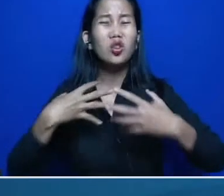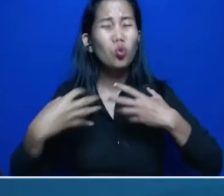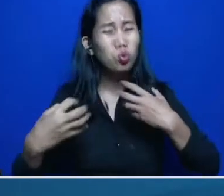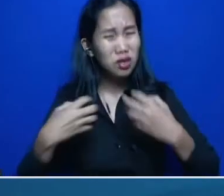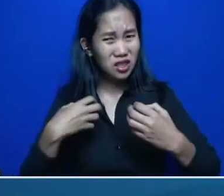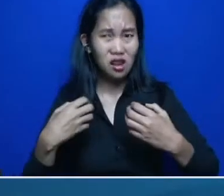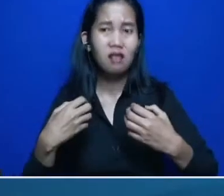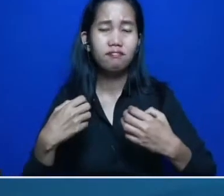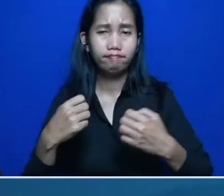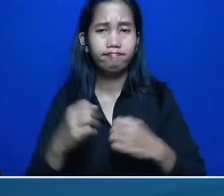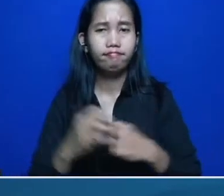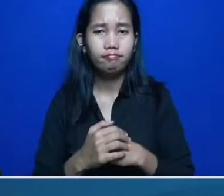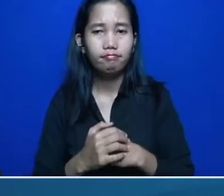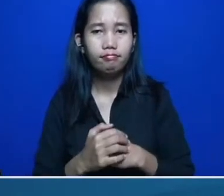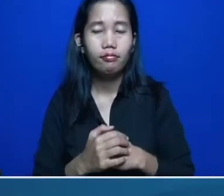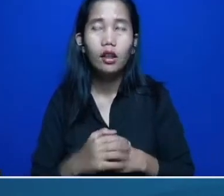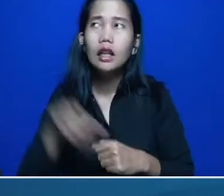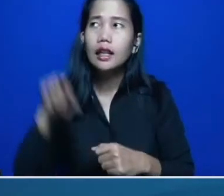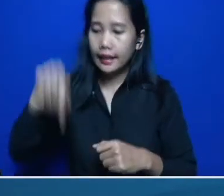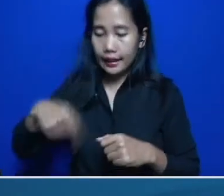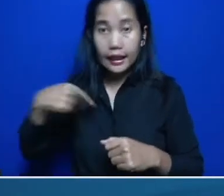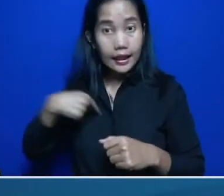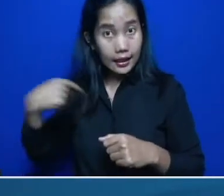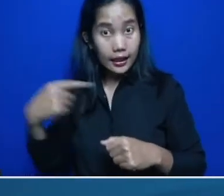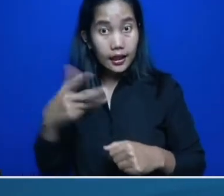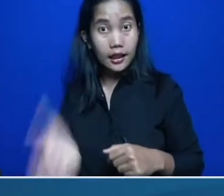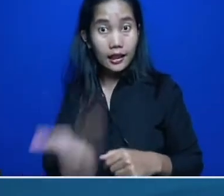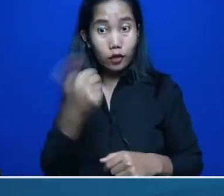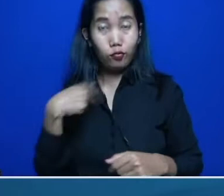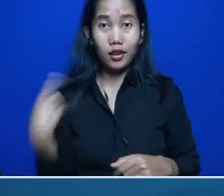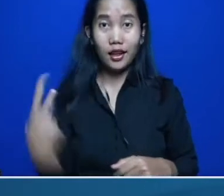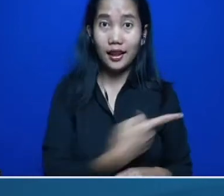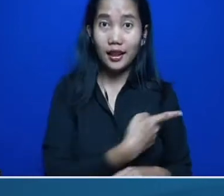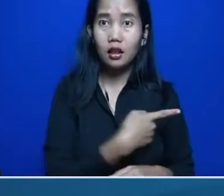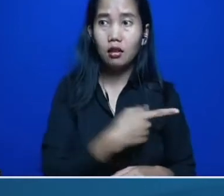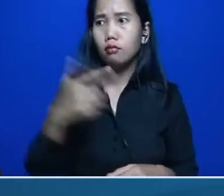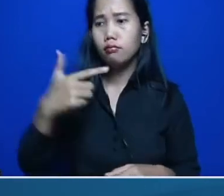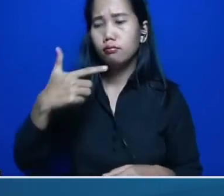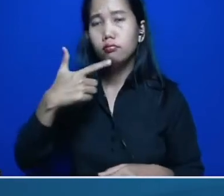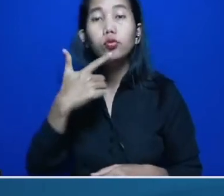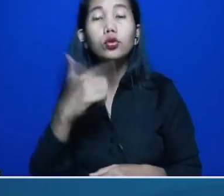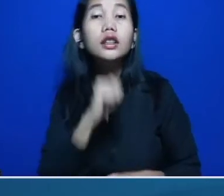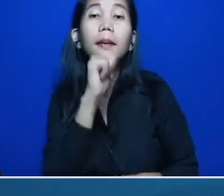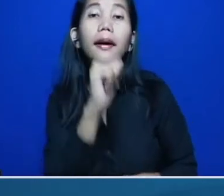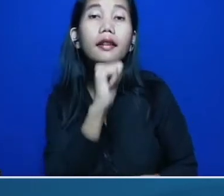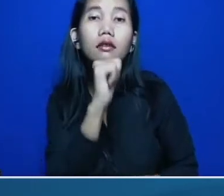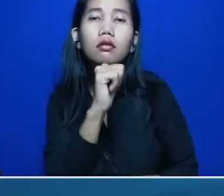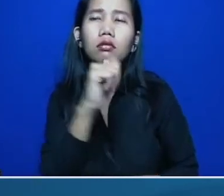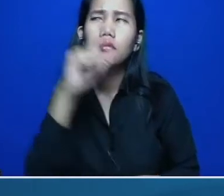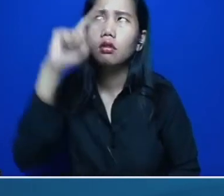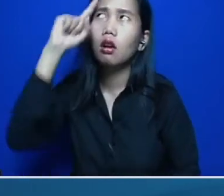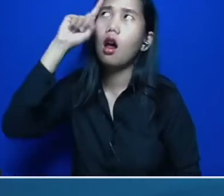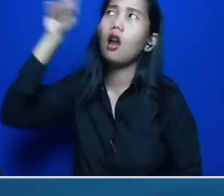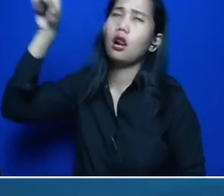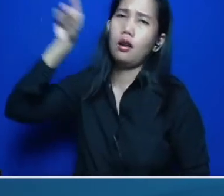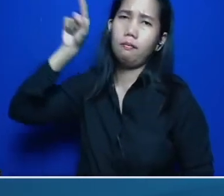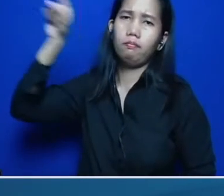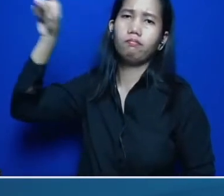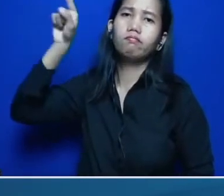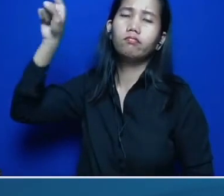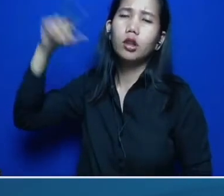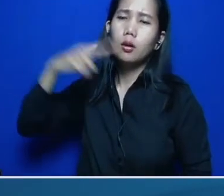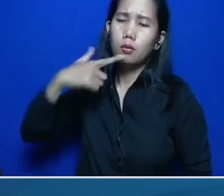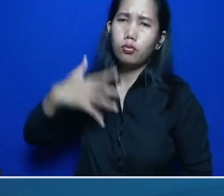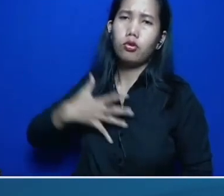Tuhan Tuhan mau kita ini tetap sempurna sampai Ia datang yang kedua